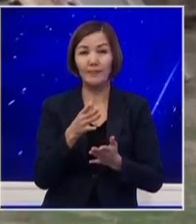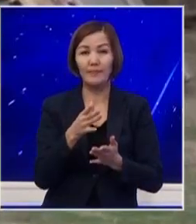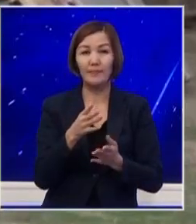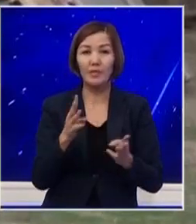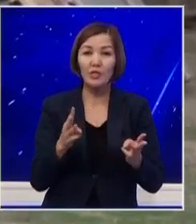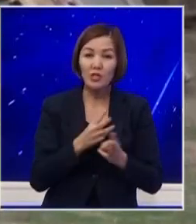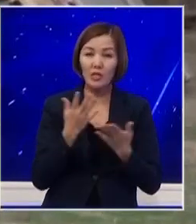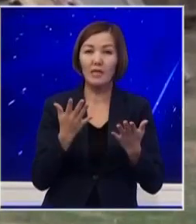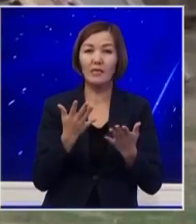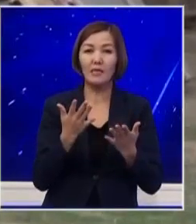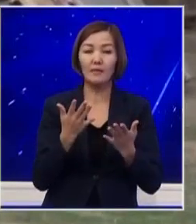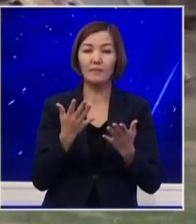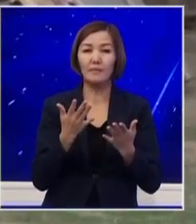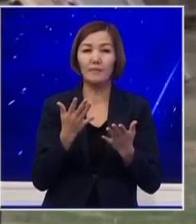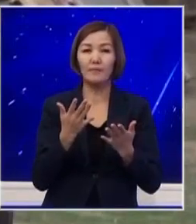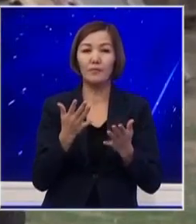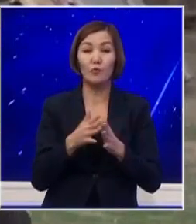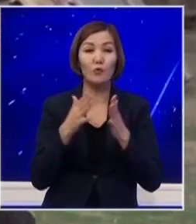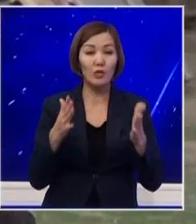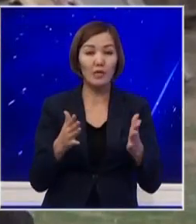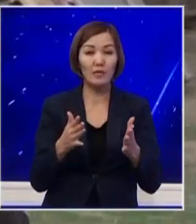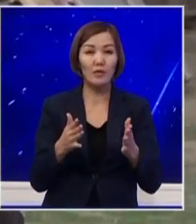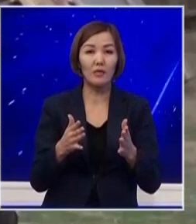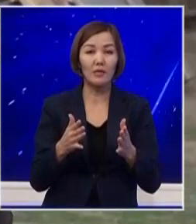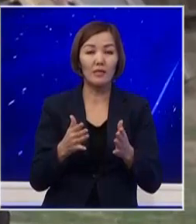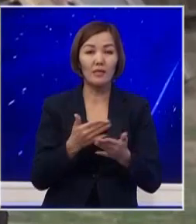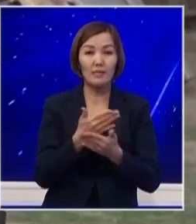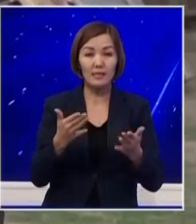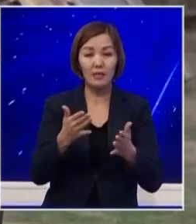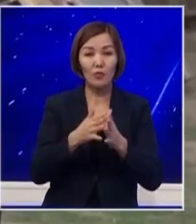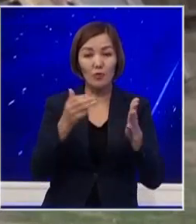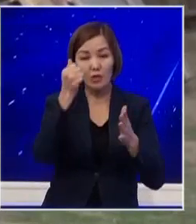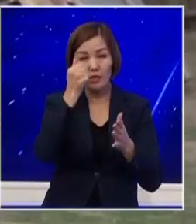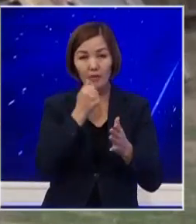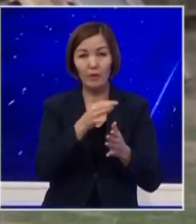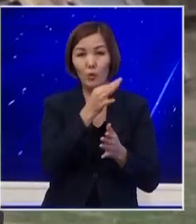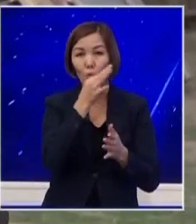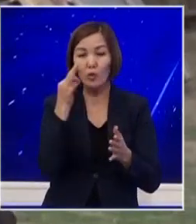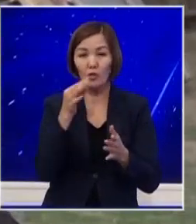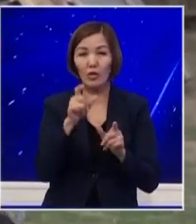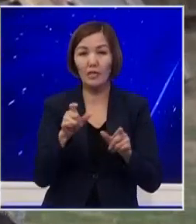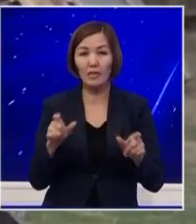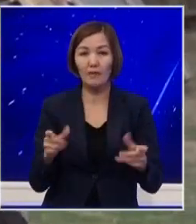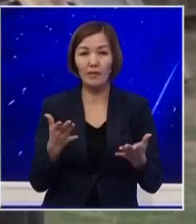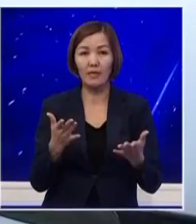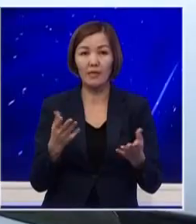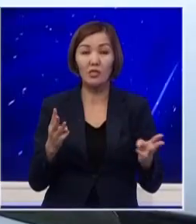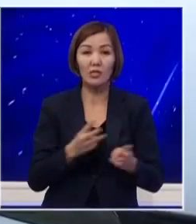Ниеттен кеп рахмет, көп-көп рахмет. Барша ораза ұстап жатқан жандар, ниеттеріңіз қабыл